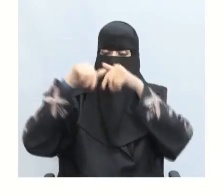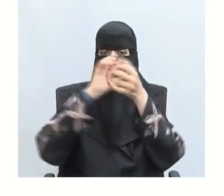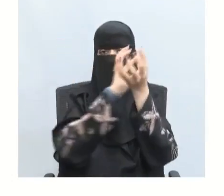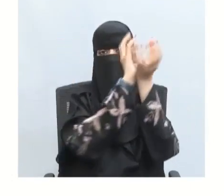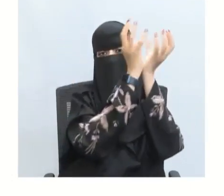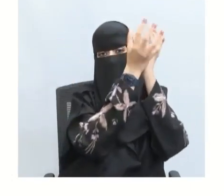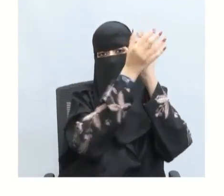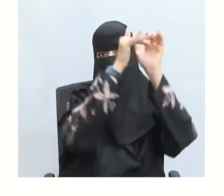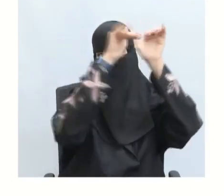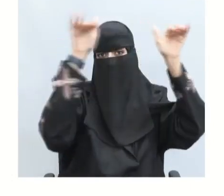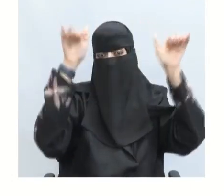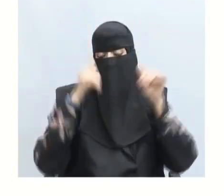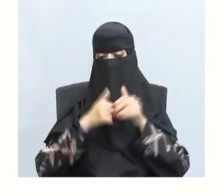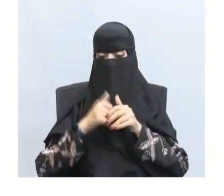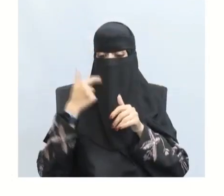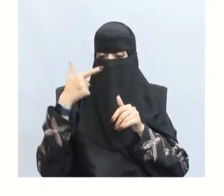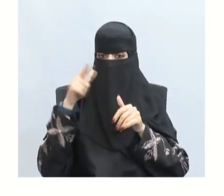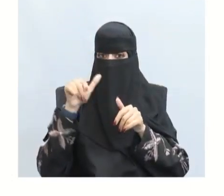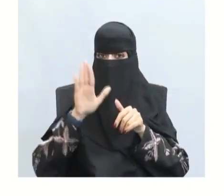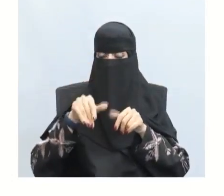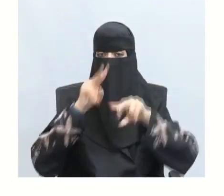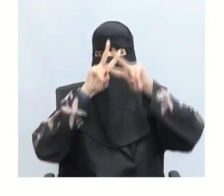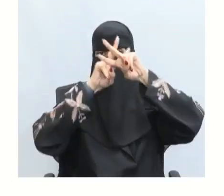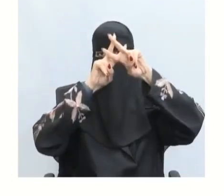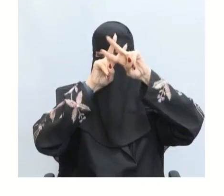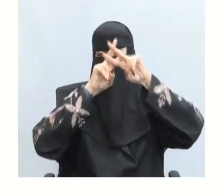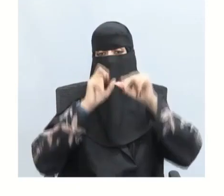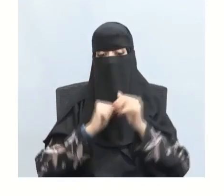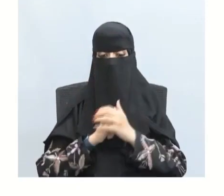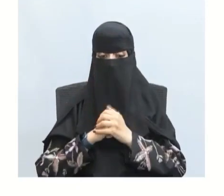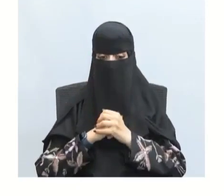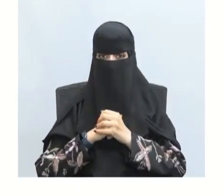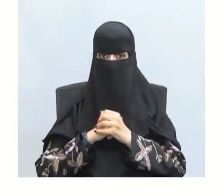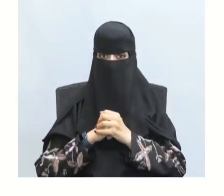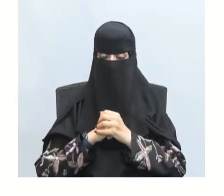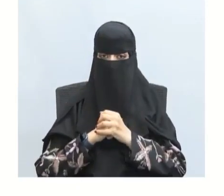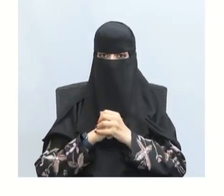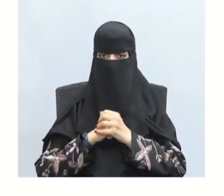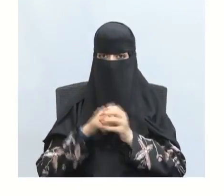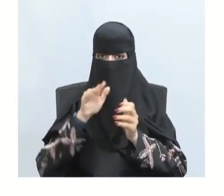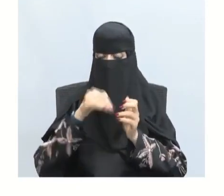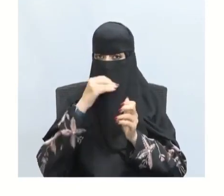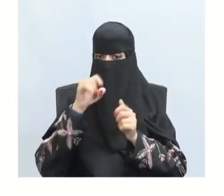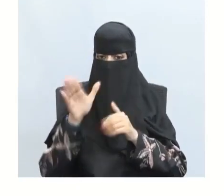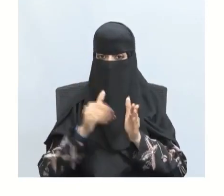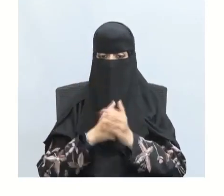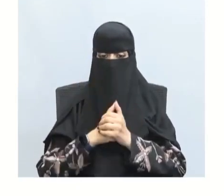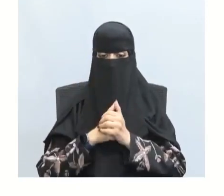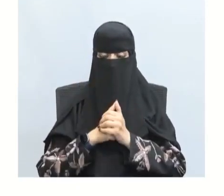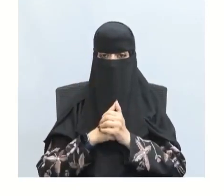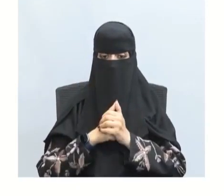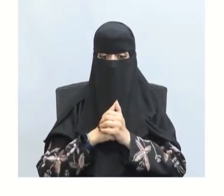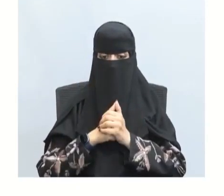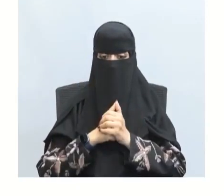الكون احسنتم بارك الله فيكم اذا هو النجم الجواب الصحيح النجم